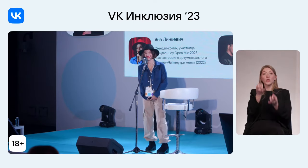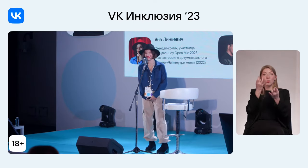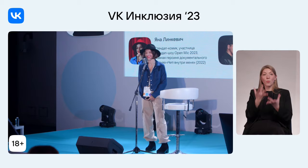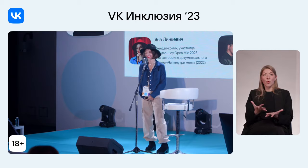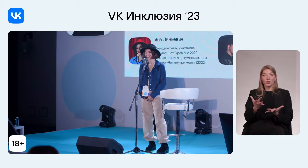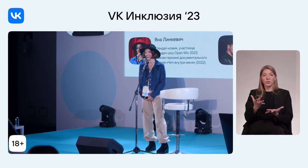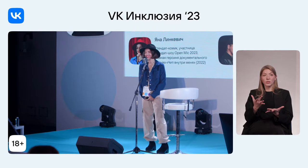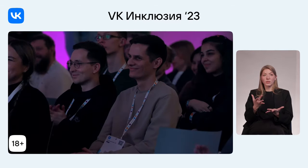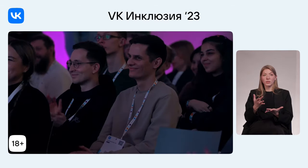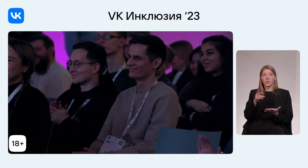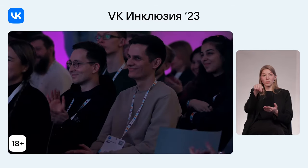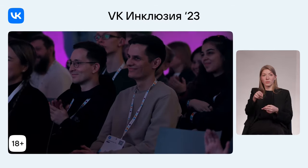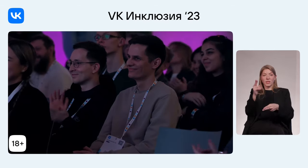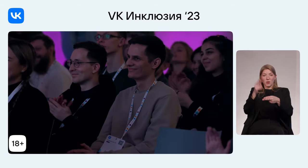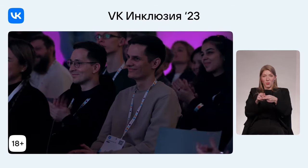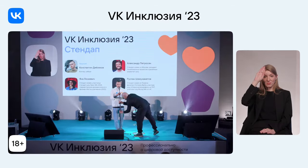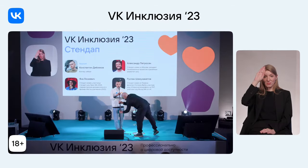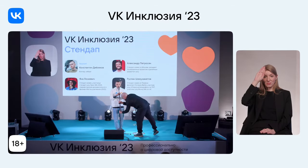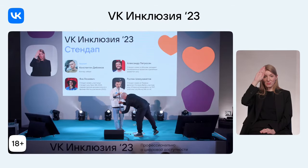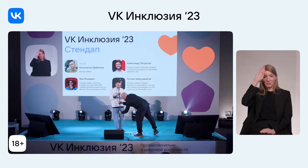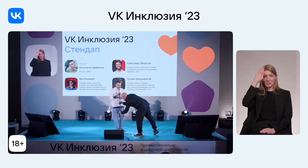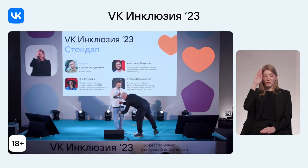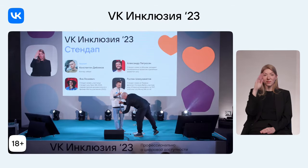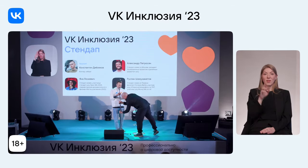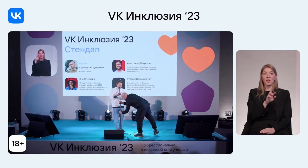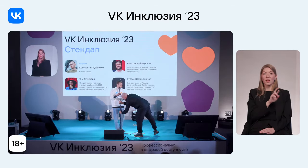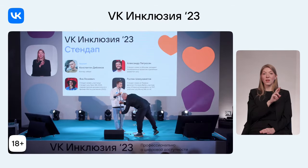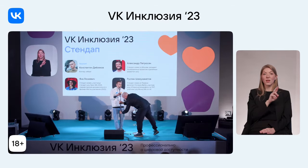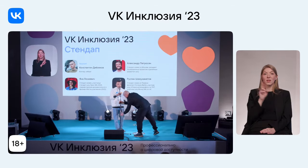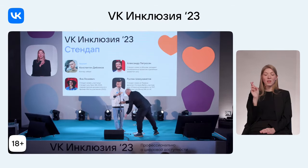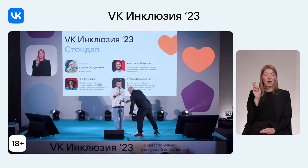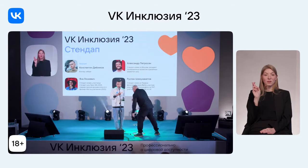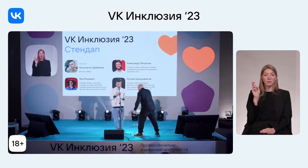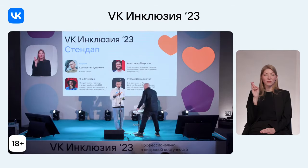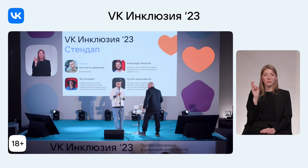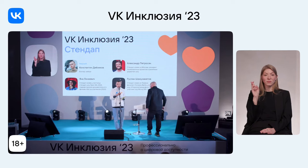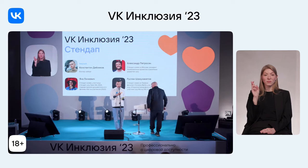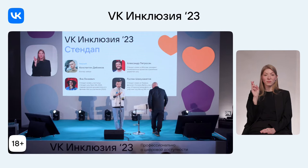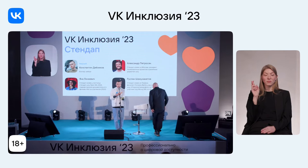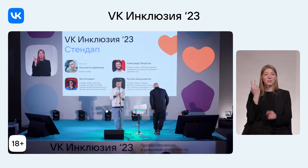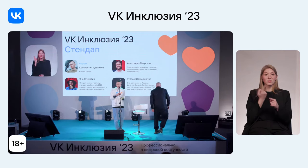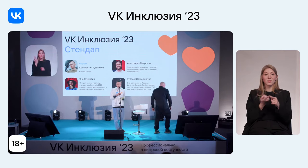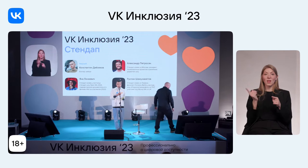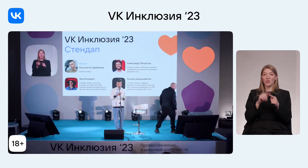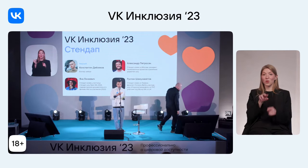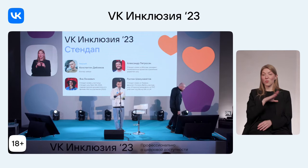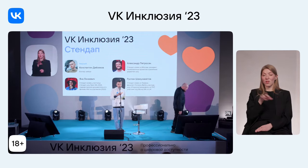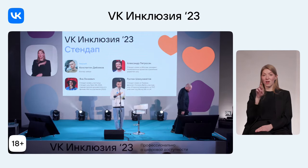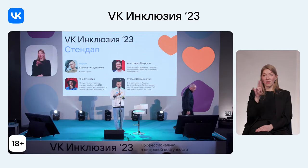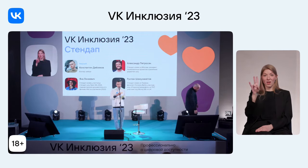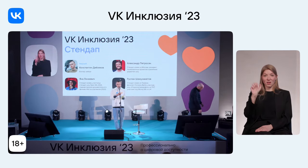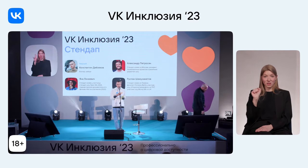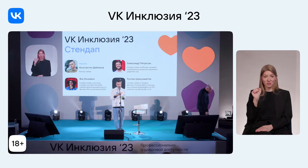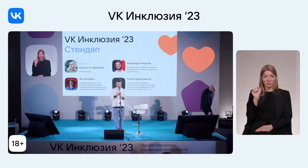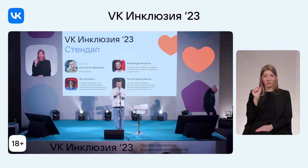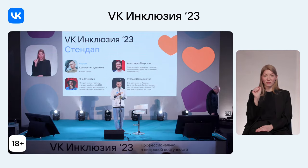дешевле. Всем пока, кожаные! Яна Киборг. Это была она. Да, кстати, судя по